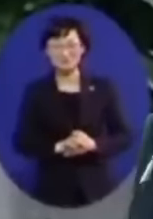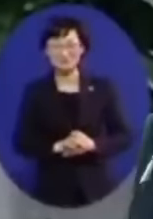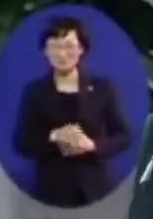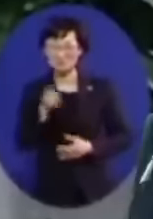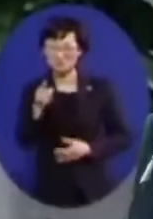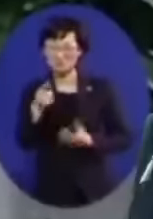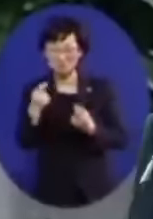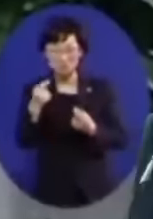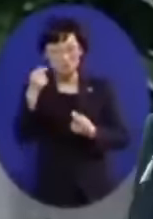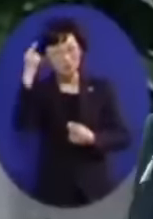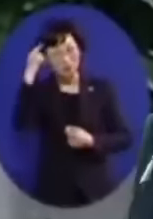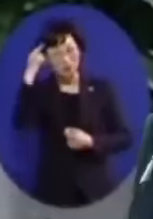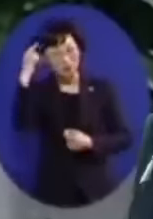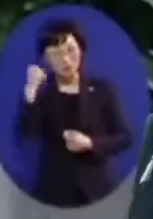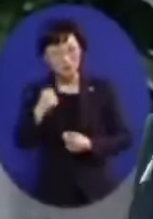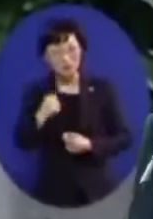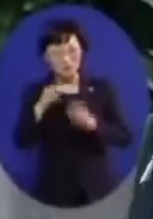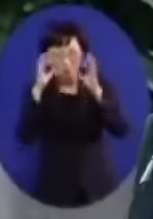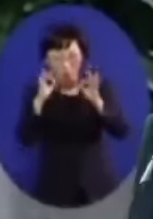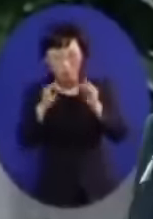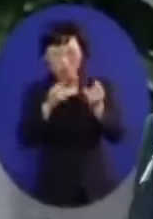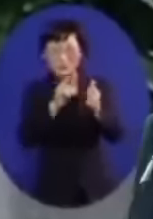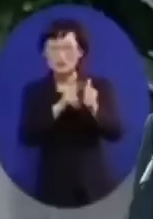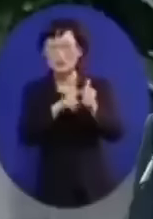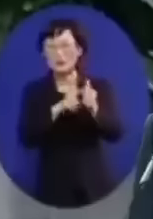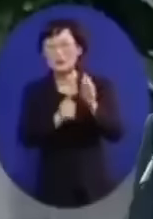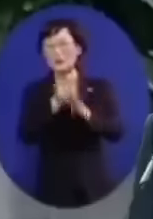그러면 삭수가 놀았습니다.